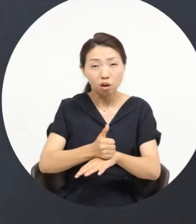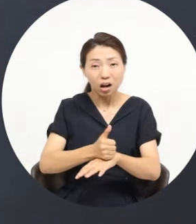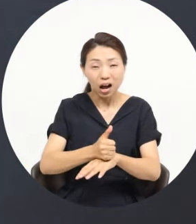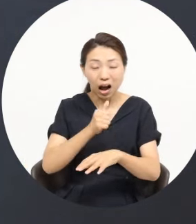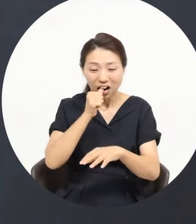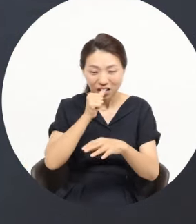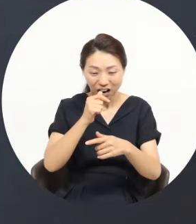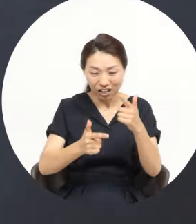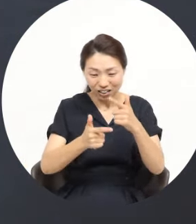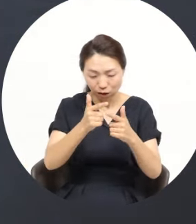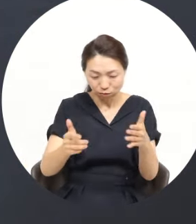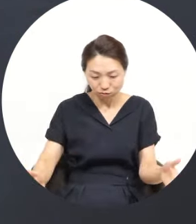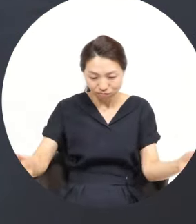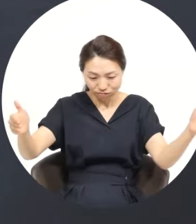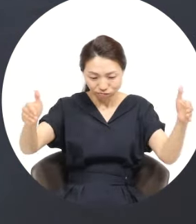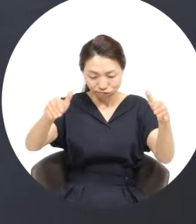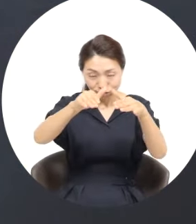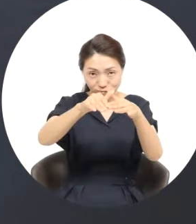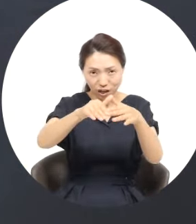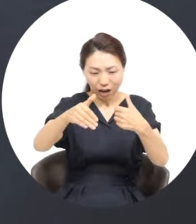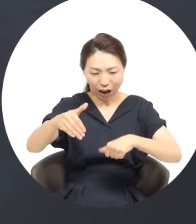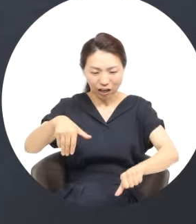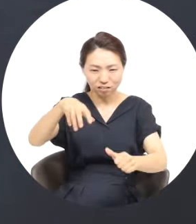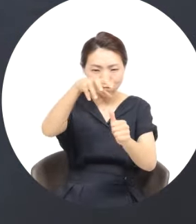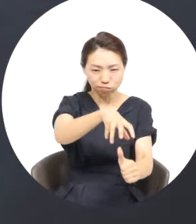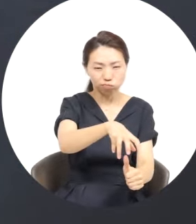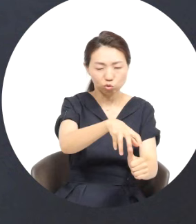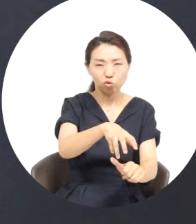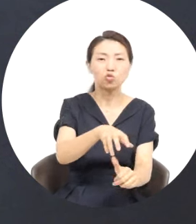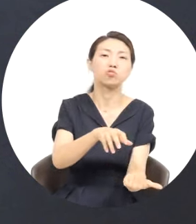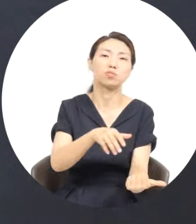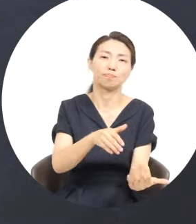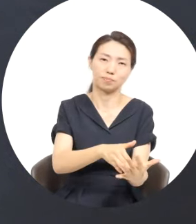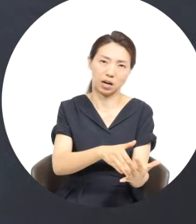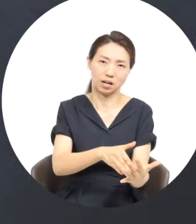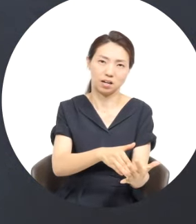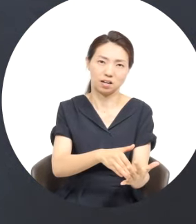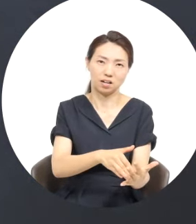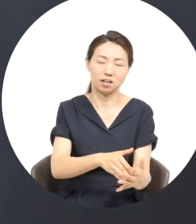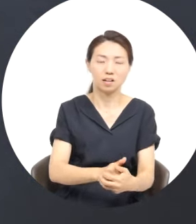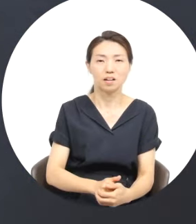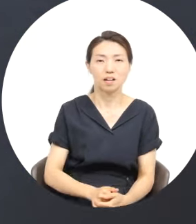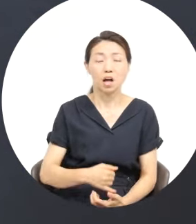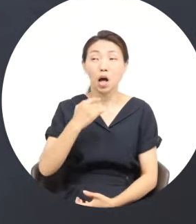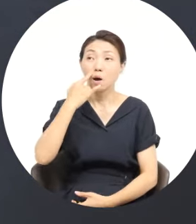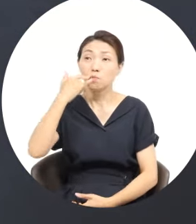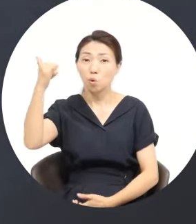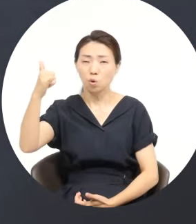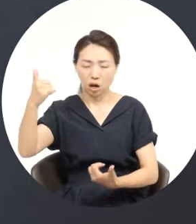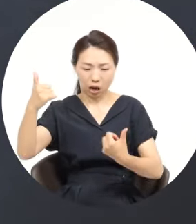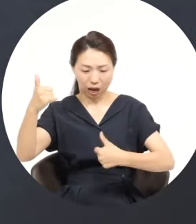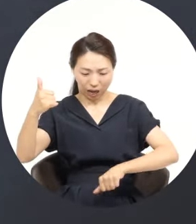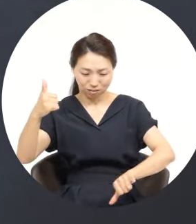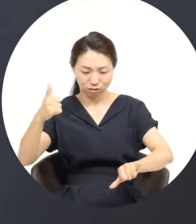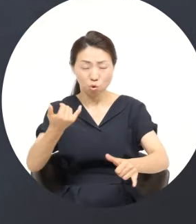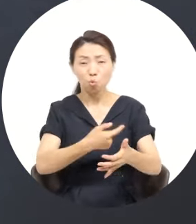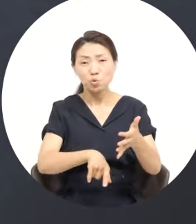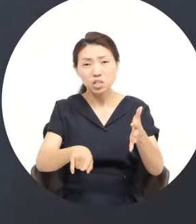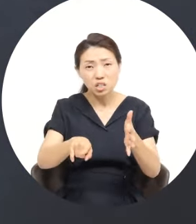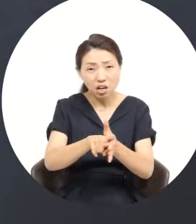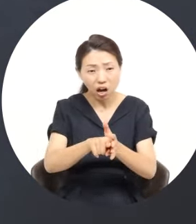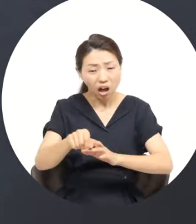이런 일에까지 이렇게 됐다. 그러니까 부모들이 자식을 위해서 한다고 하는